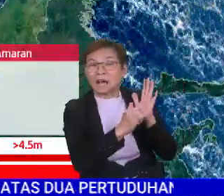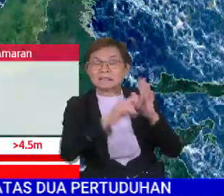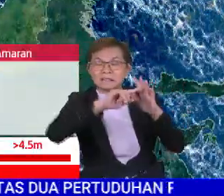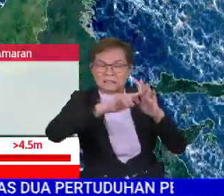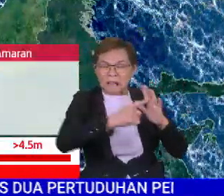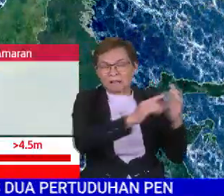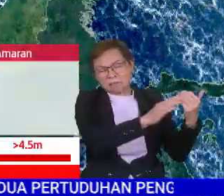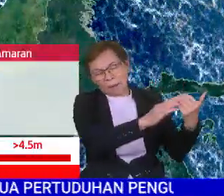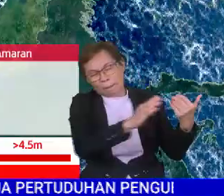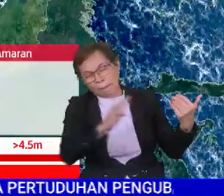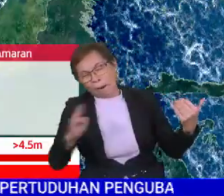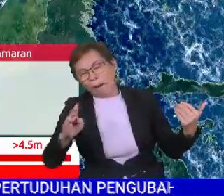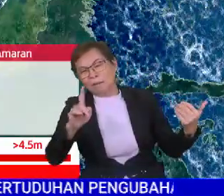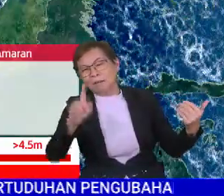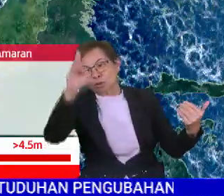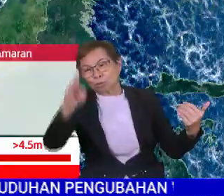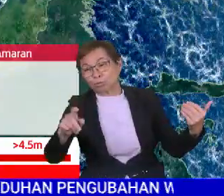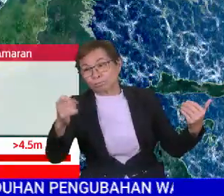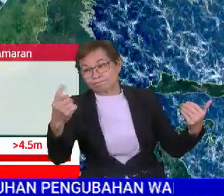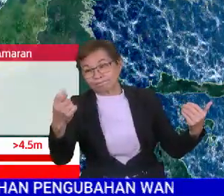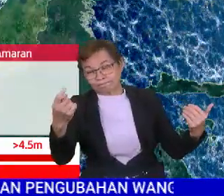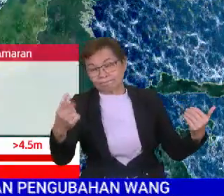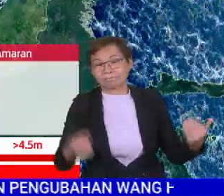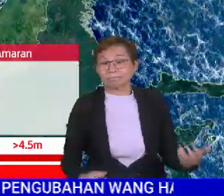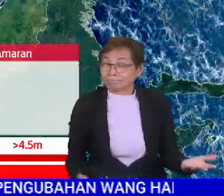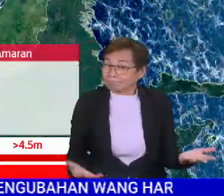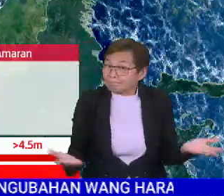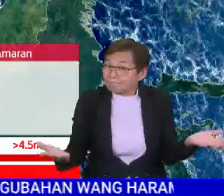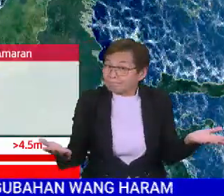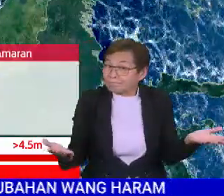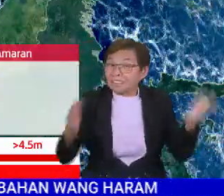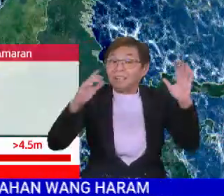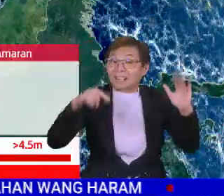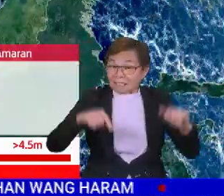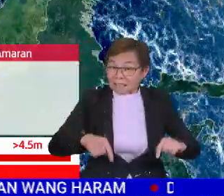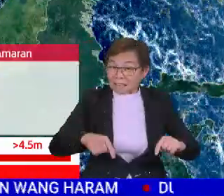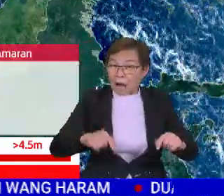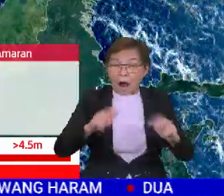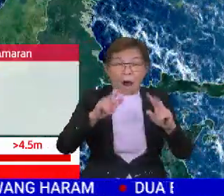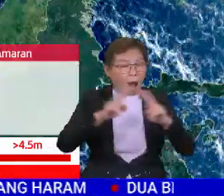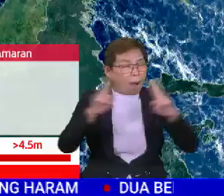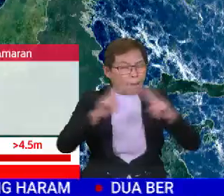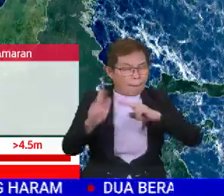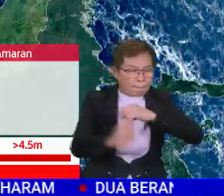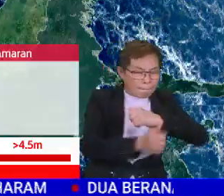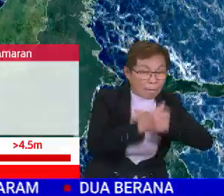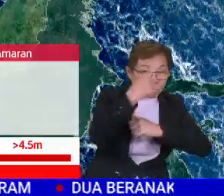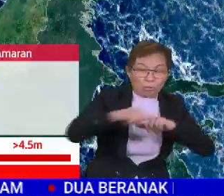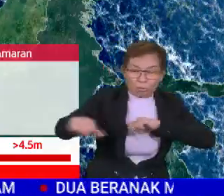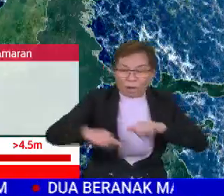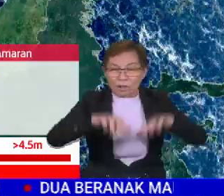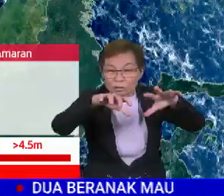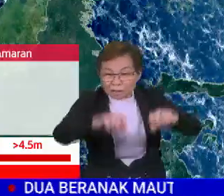berkuat kuasa sehingga ke 1 November nanti. Oleh yang demikian, keadaan ini adalah amat berbahaya untuk